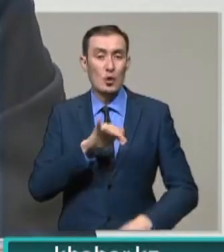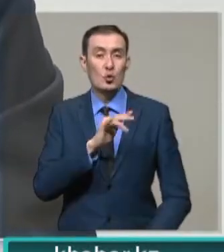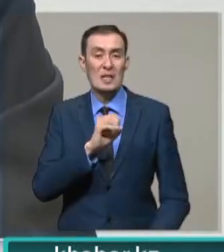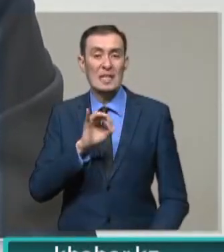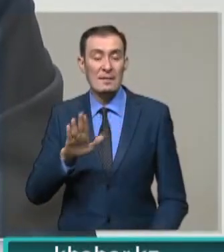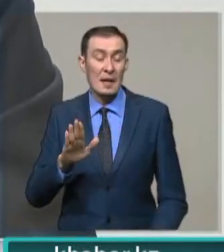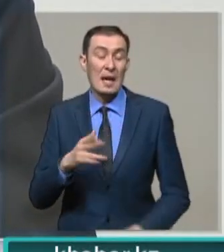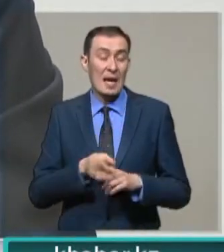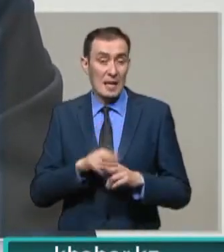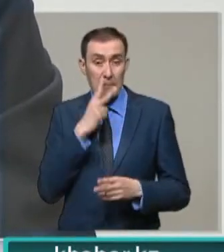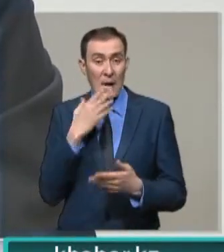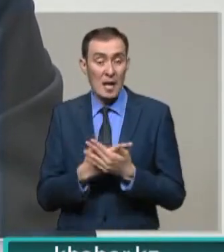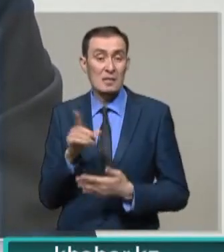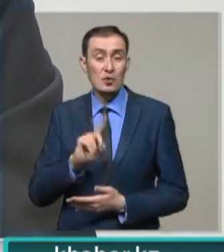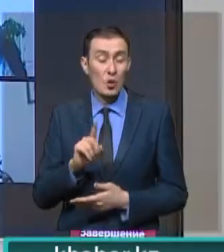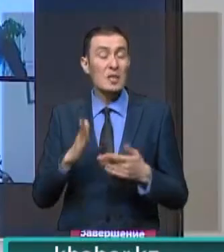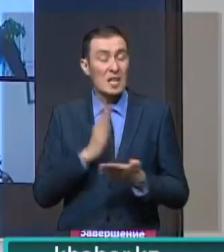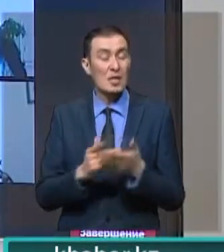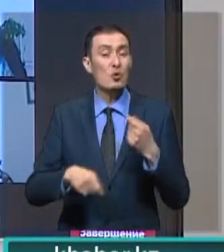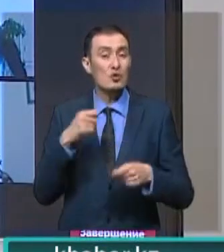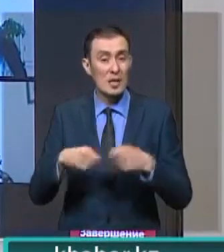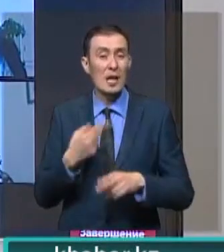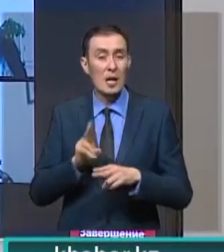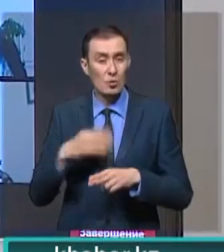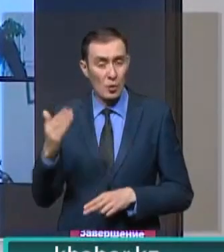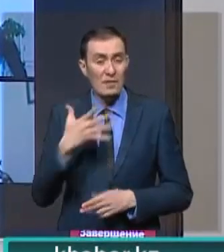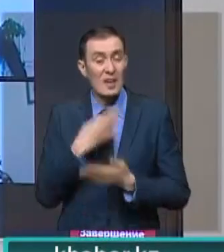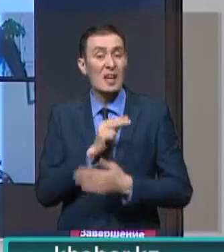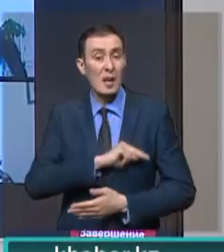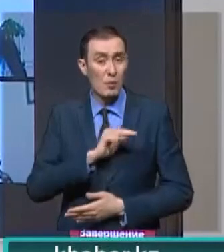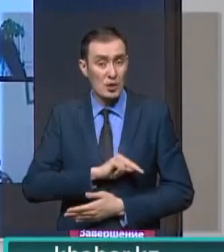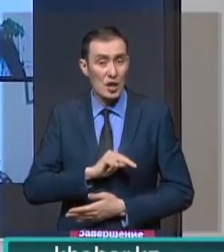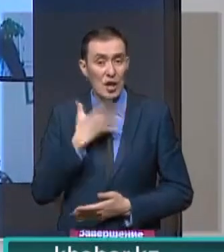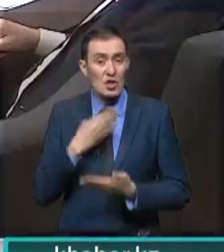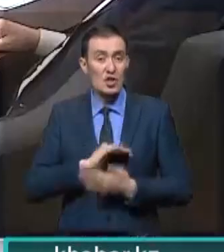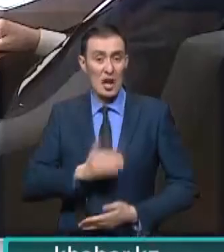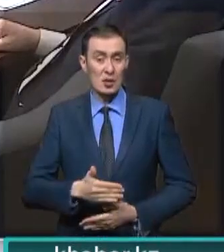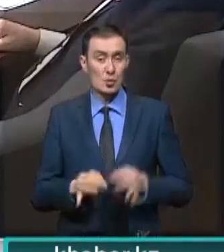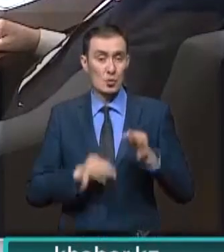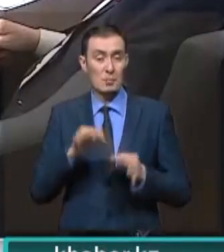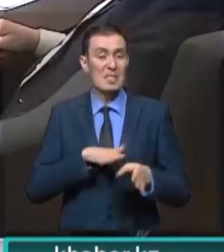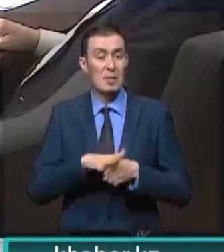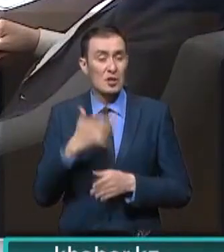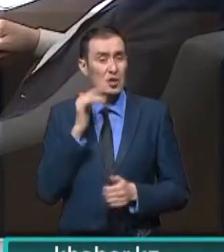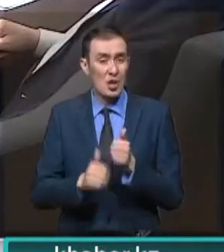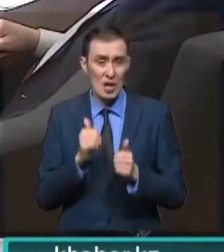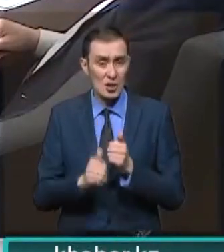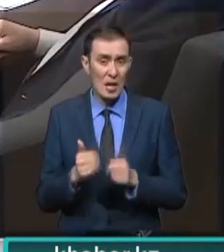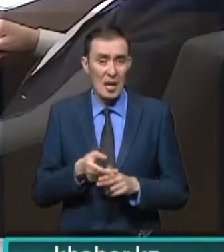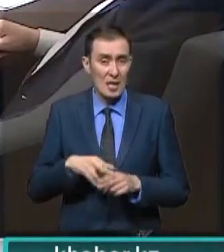киева это свидетельствует о нарушениях которые допускают своей работе частные судебные исполнители чаще всего